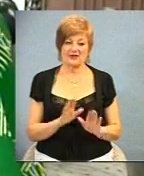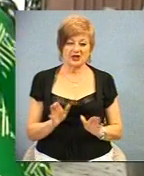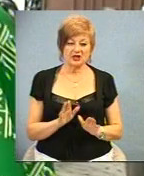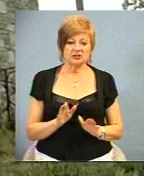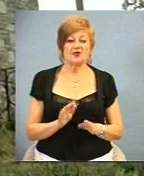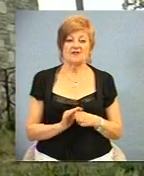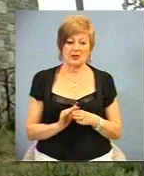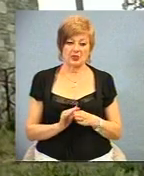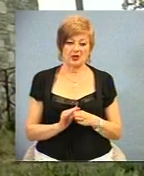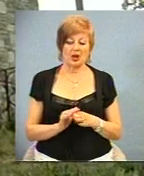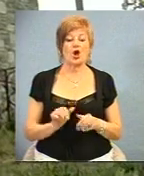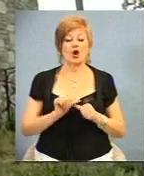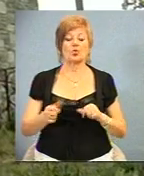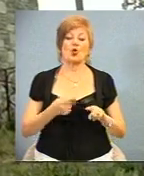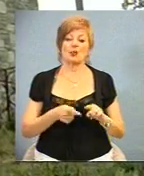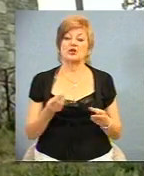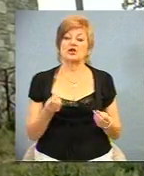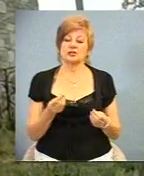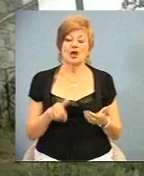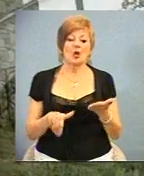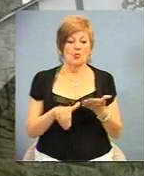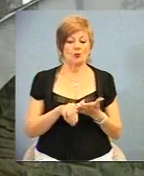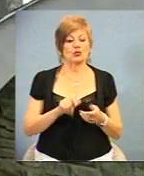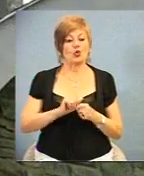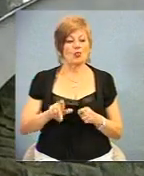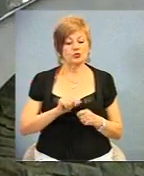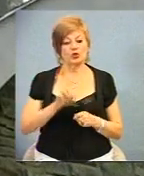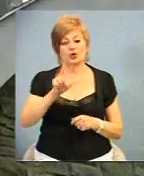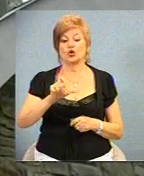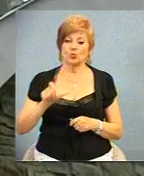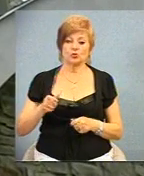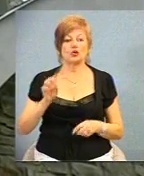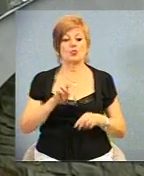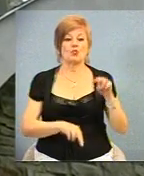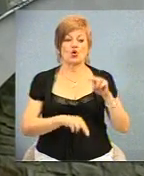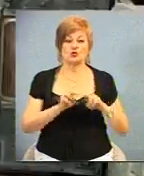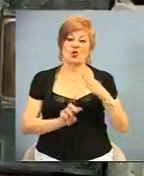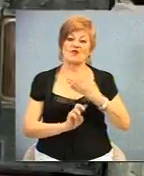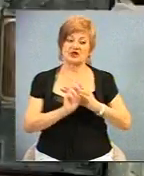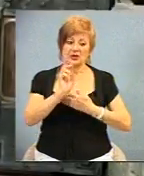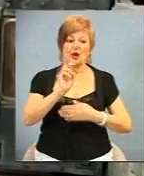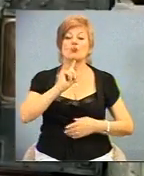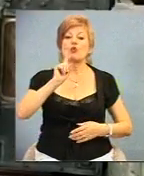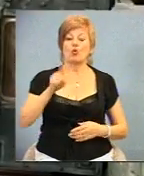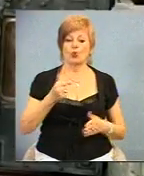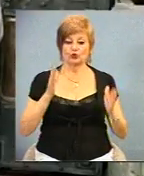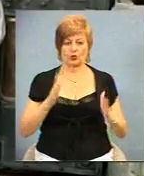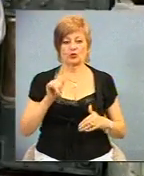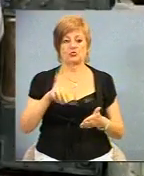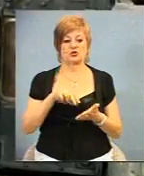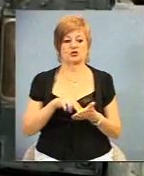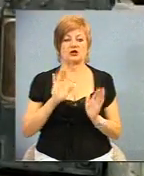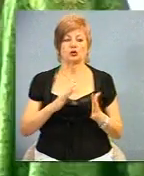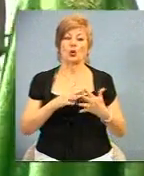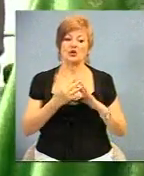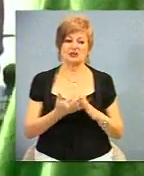сказано фамілію. Окрім того, коштами допомогли благодійники та віряни. Аби побудувати храм, знадобився лише рік. Тепер він може стати не тільки